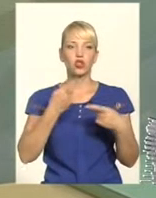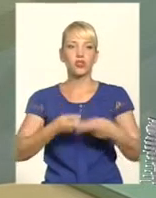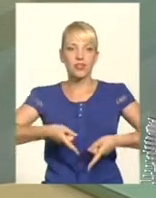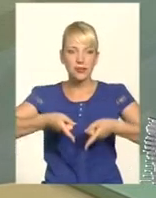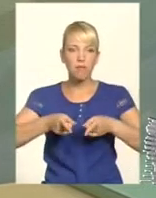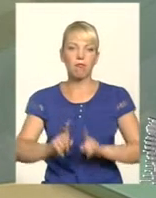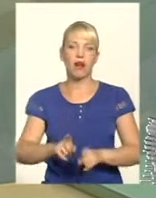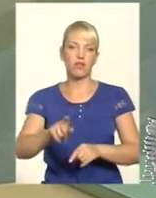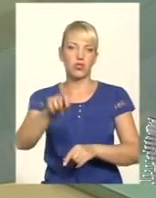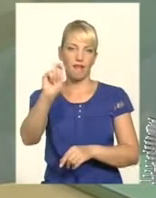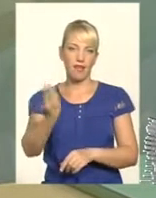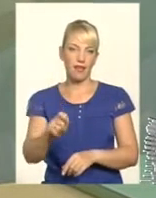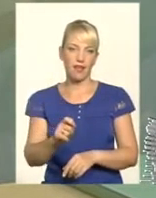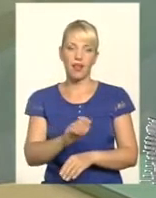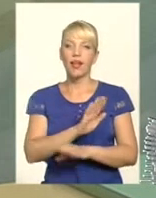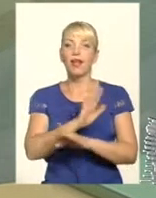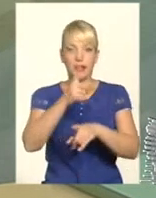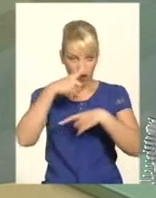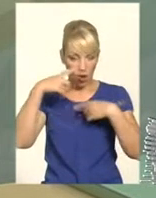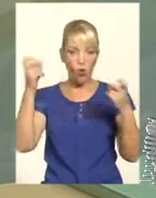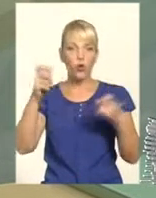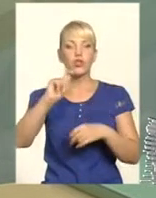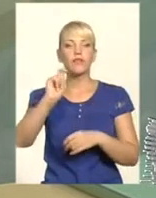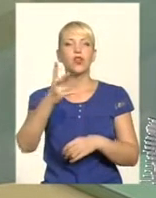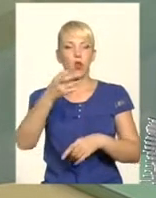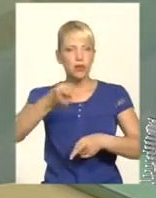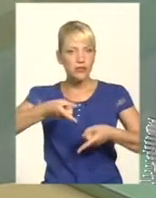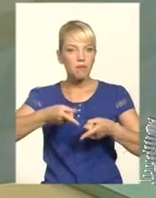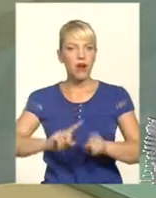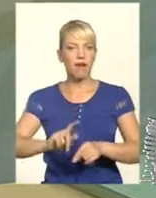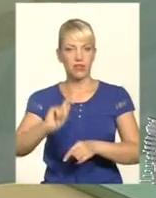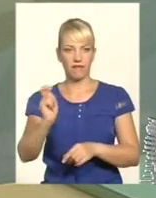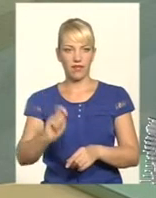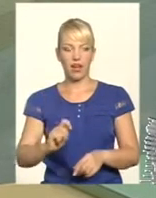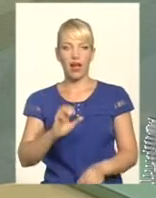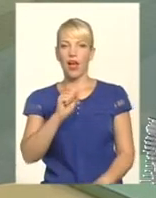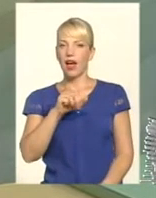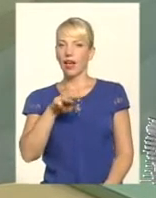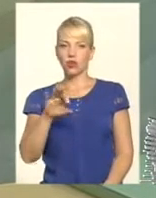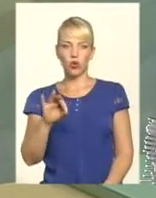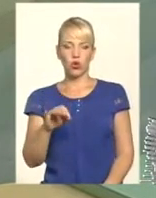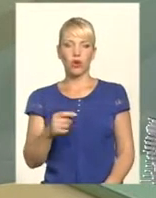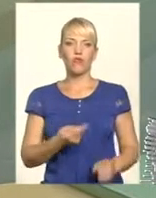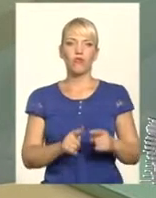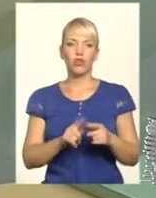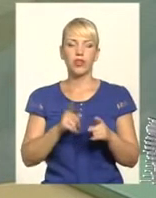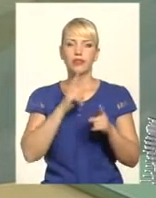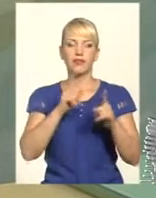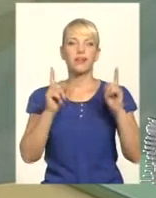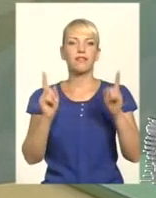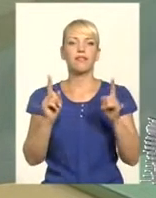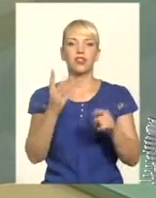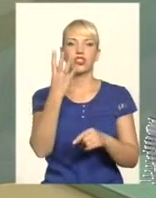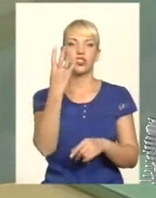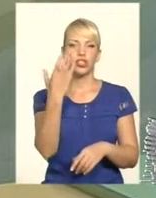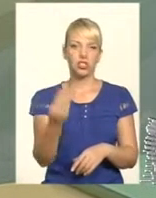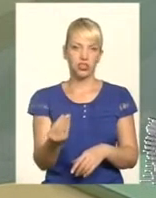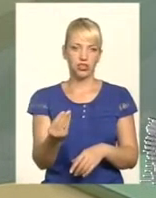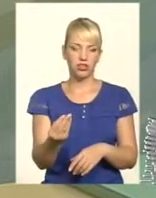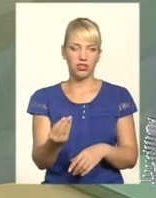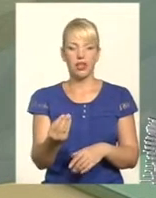війна, не оголошена, але вона є справжньою, тому антитерористична операція, вона триває від 4 днів і там до